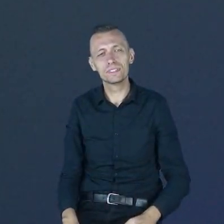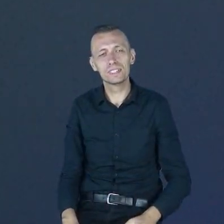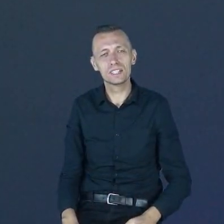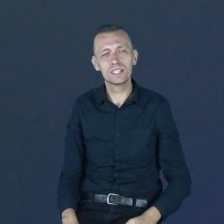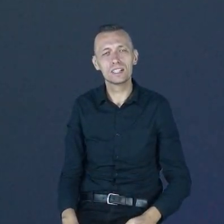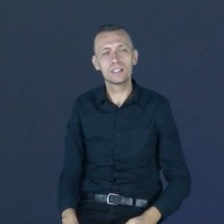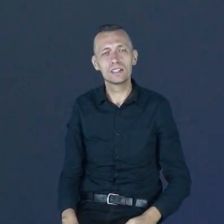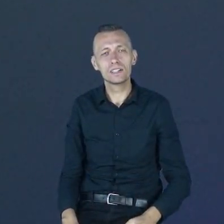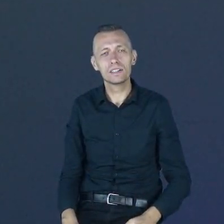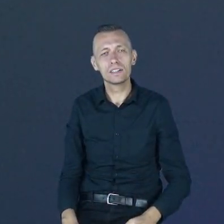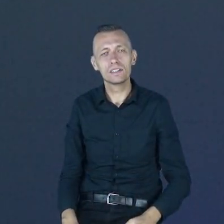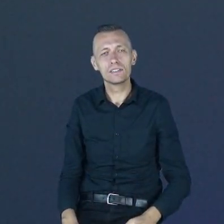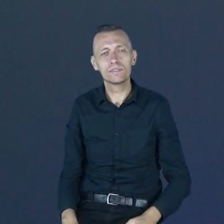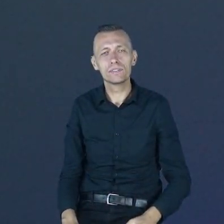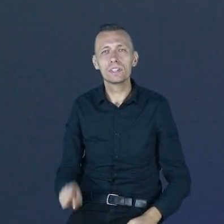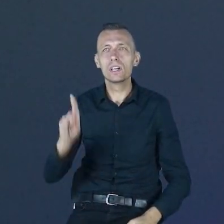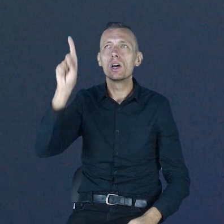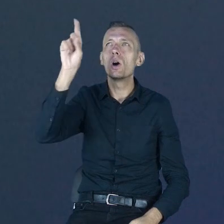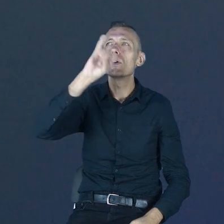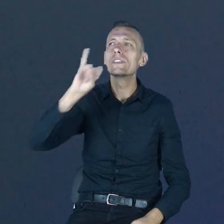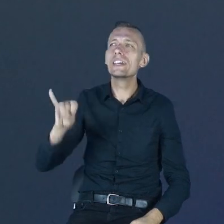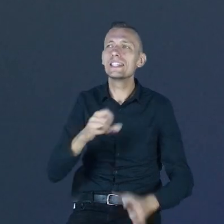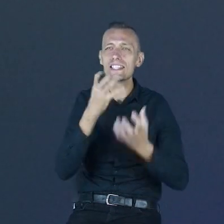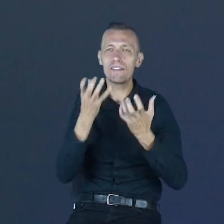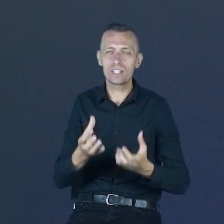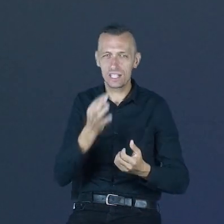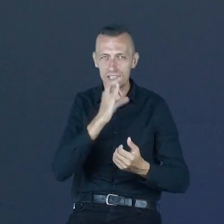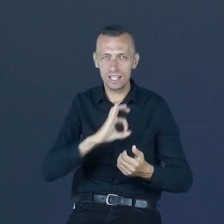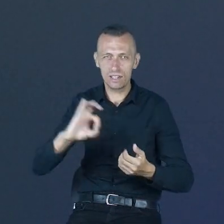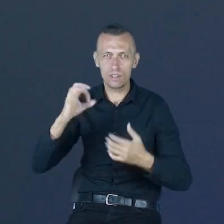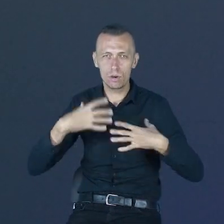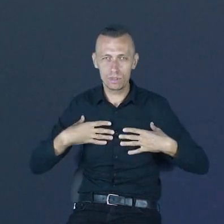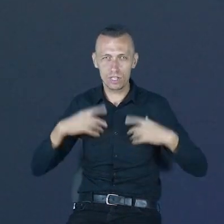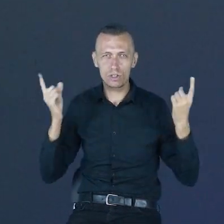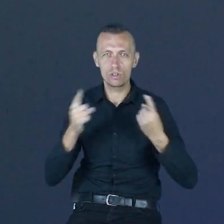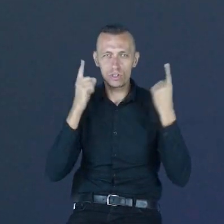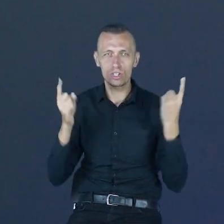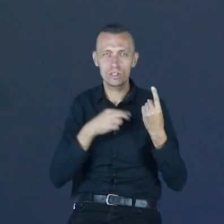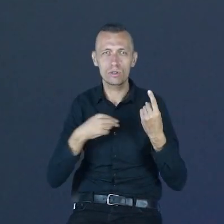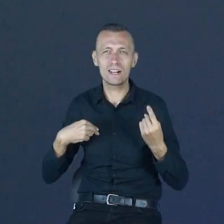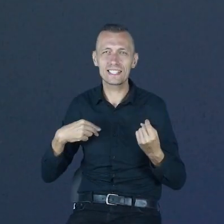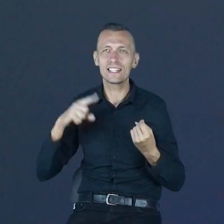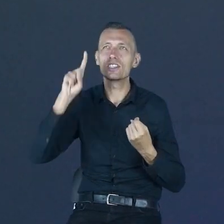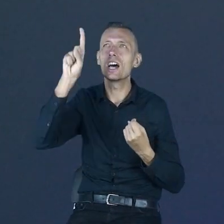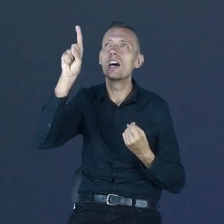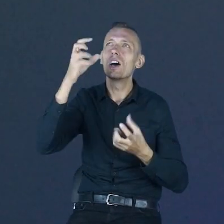razem zależy na nas. Chwała Mu za to. On chce Twojej wiary.